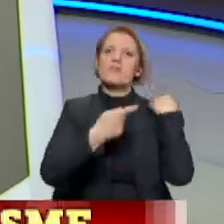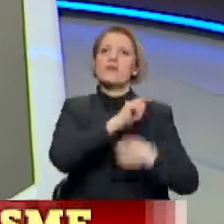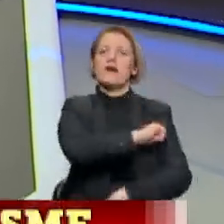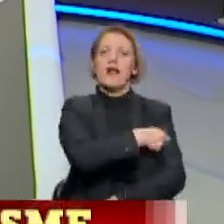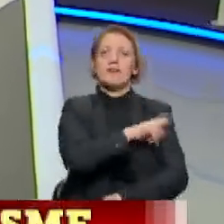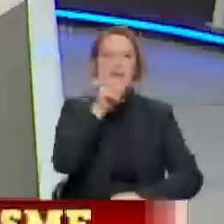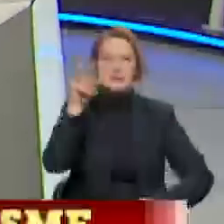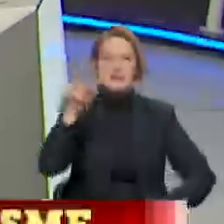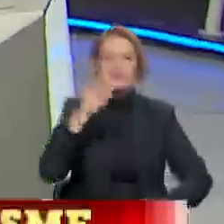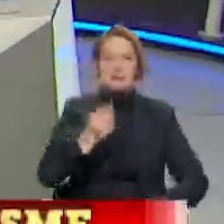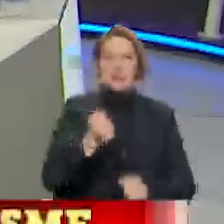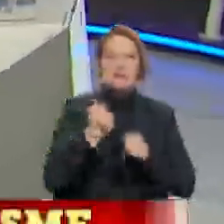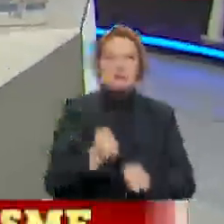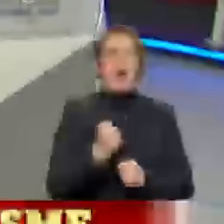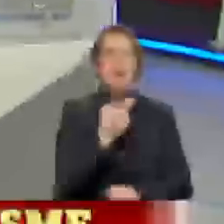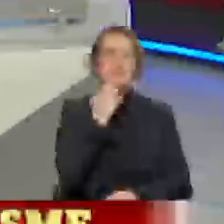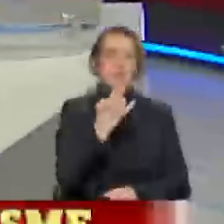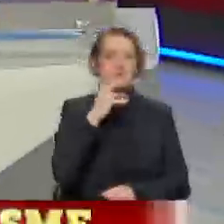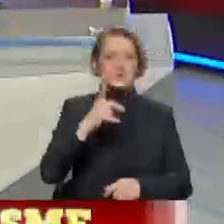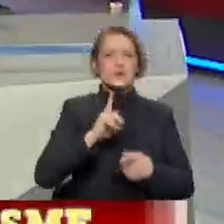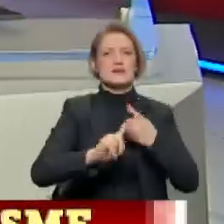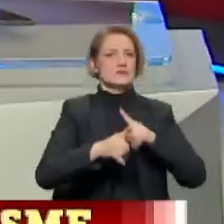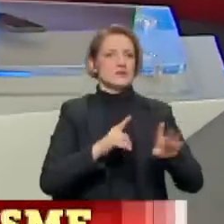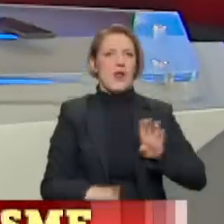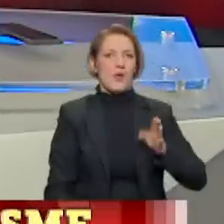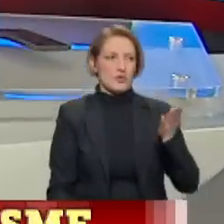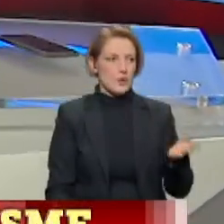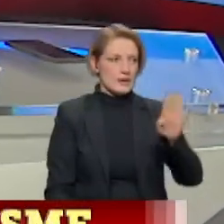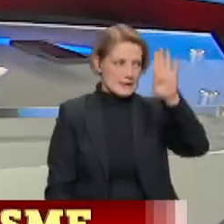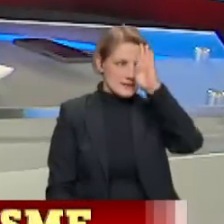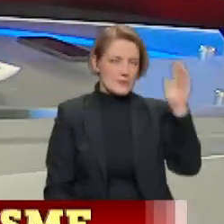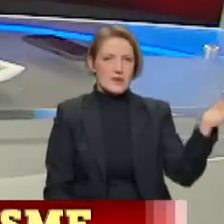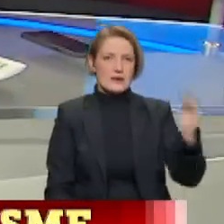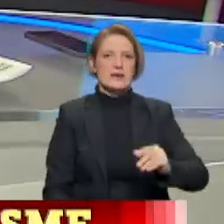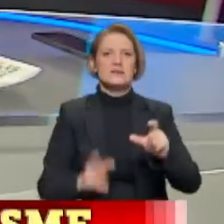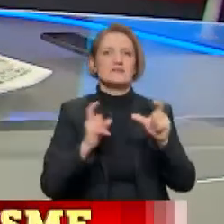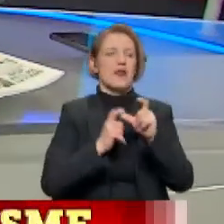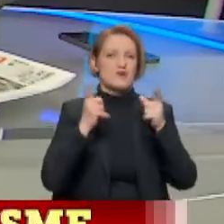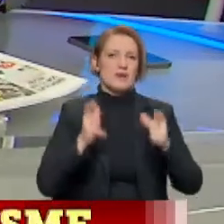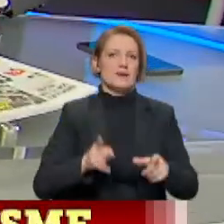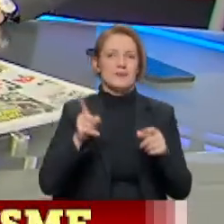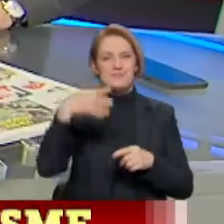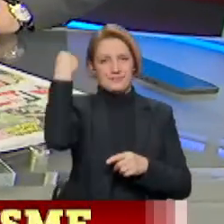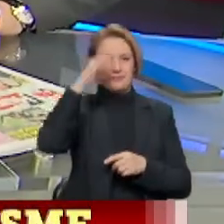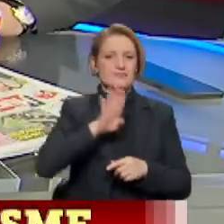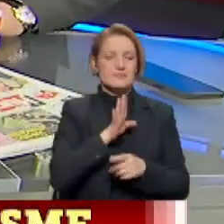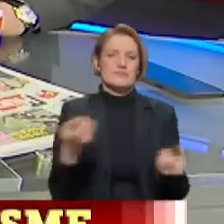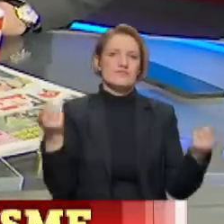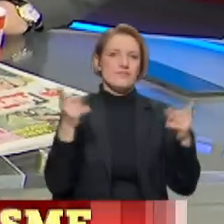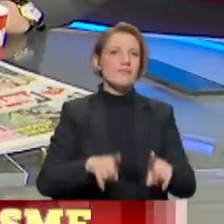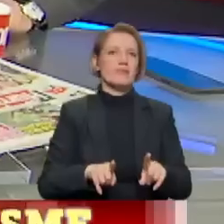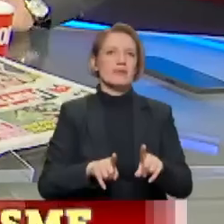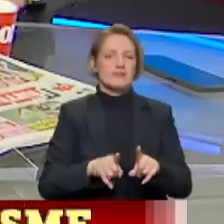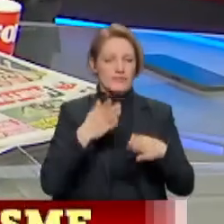Almanya'da çok sert mesajlar verdi CHP lideri ve İstanbul'a geldi. Saraçhane'de Ekrem İmamoğlu ile